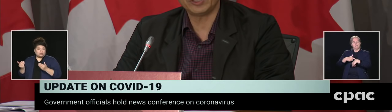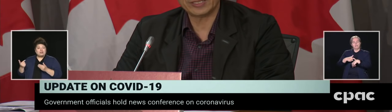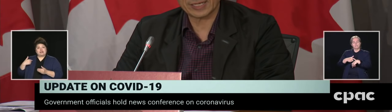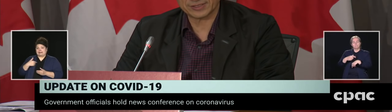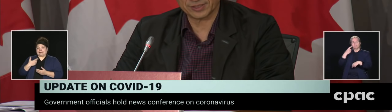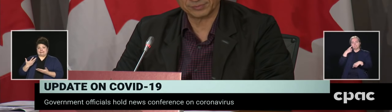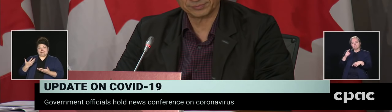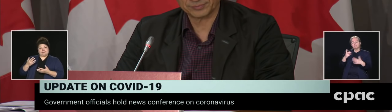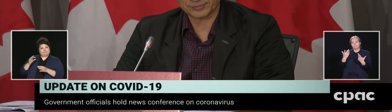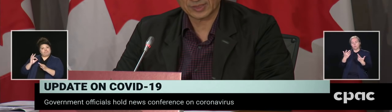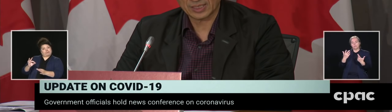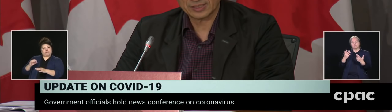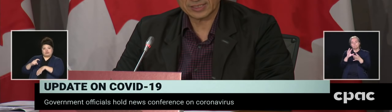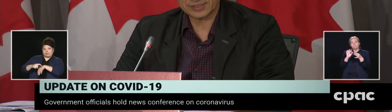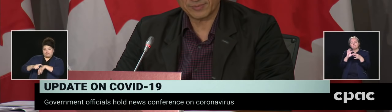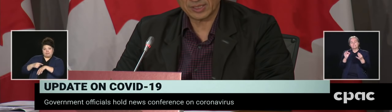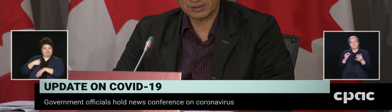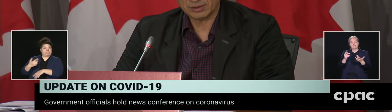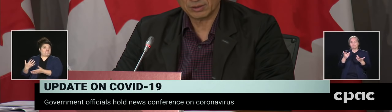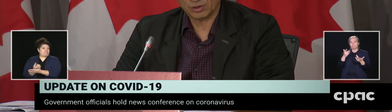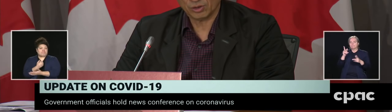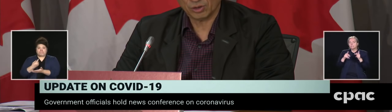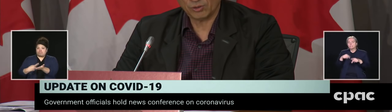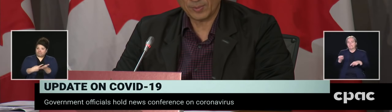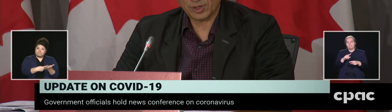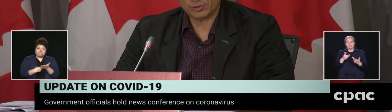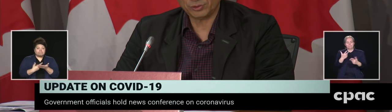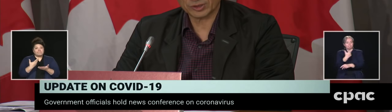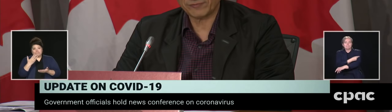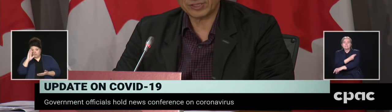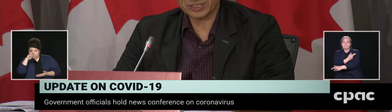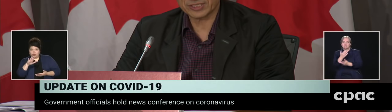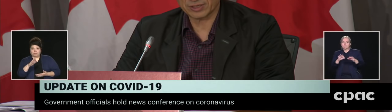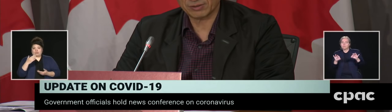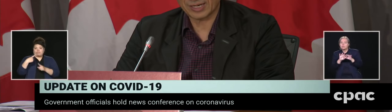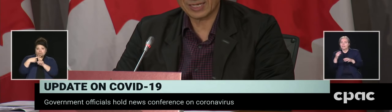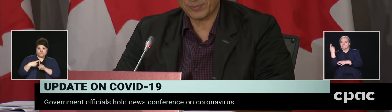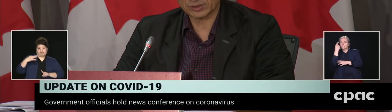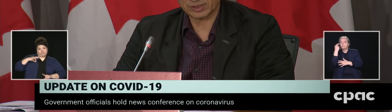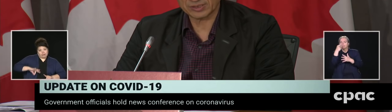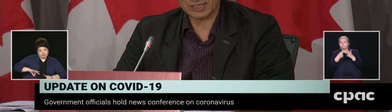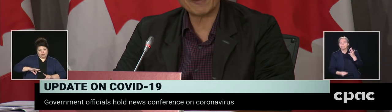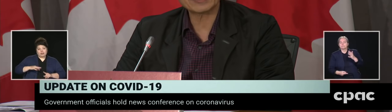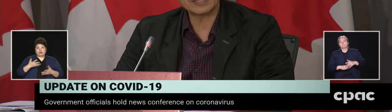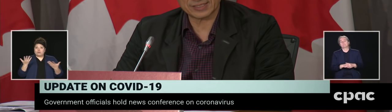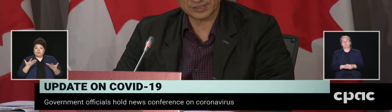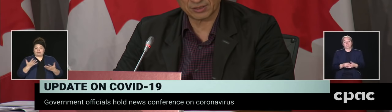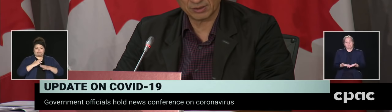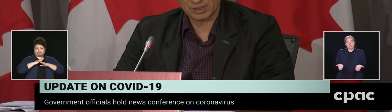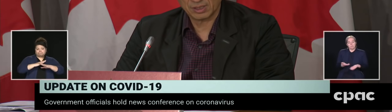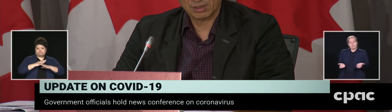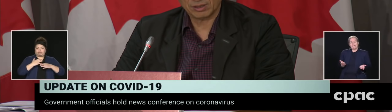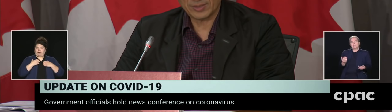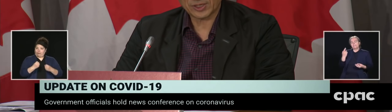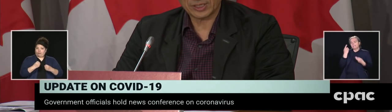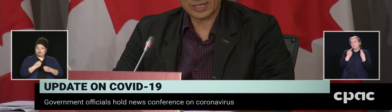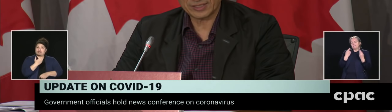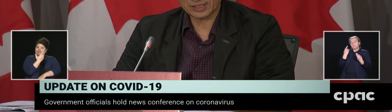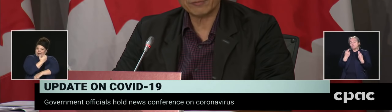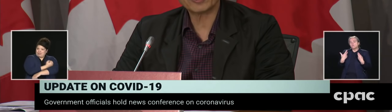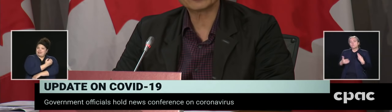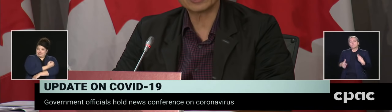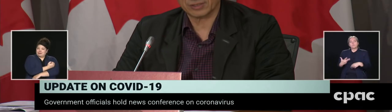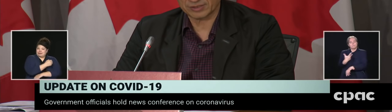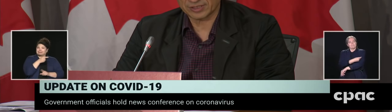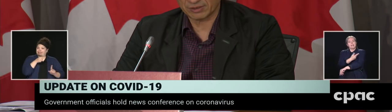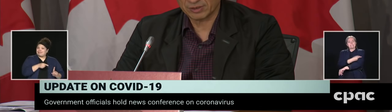de l'immunisation. Cette semaine, au moment où nous réfléchissons à l'importance de la vaccination, on aimerait